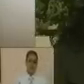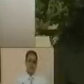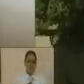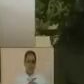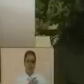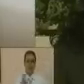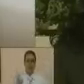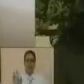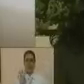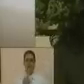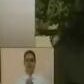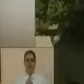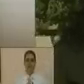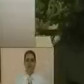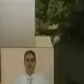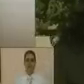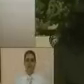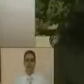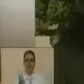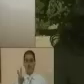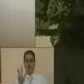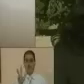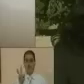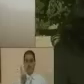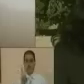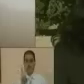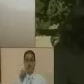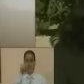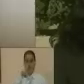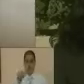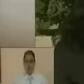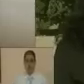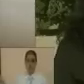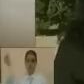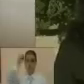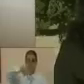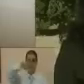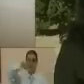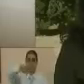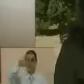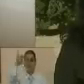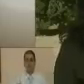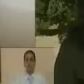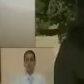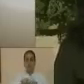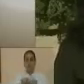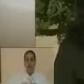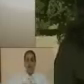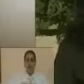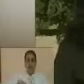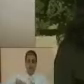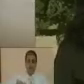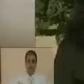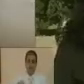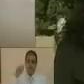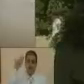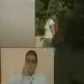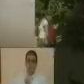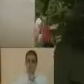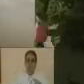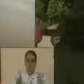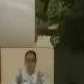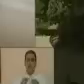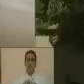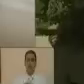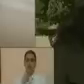عدد الزوار إلى الأردن 6.5 مليون زائر، وسيصل إن شاء الله حتى نهاية العام إلى 7